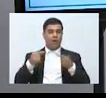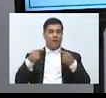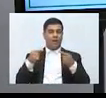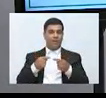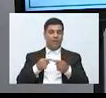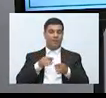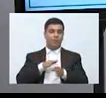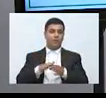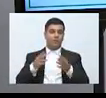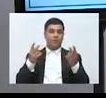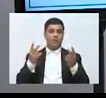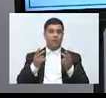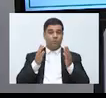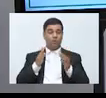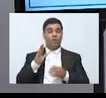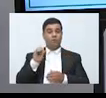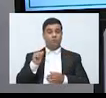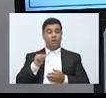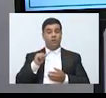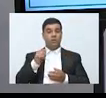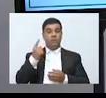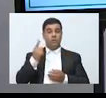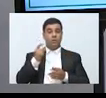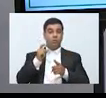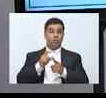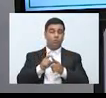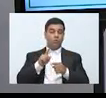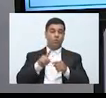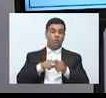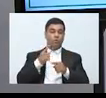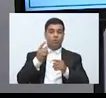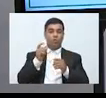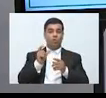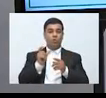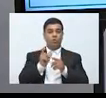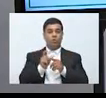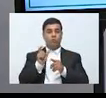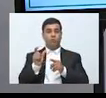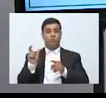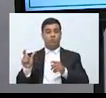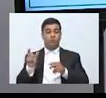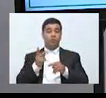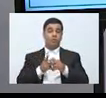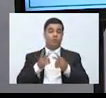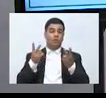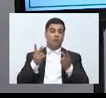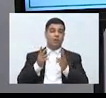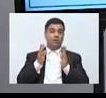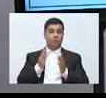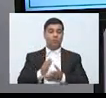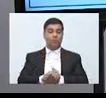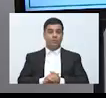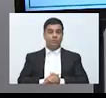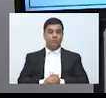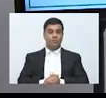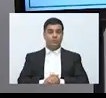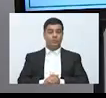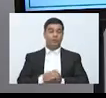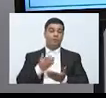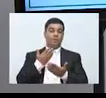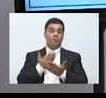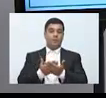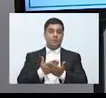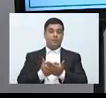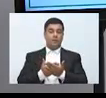аниқ бажаришингиз ҳамда битта сўз ёки сўз биркмаси билан ифодалашингиз керак бўлади.